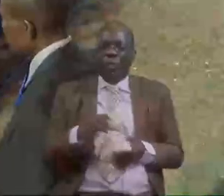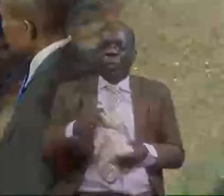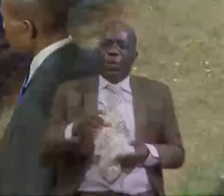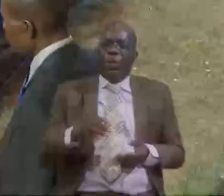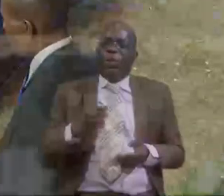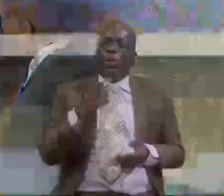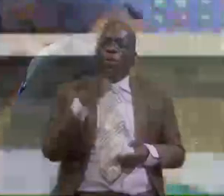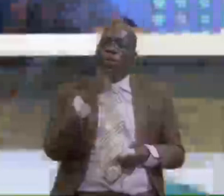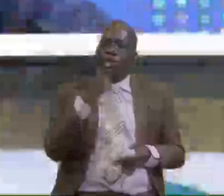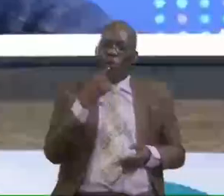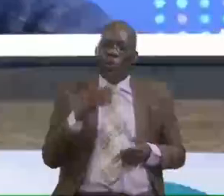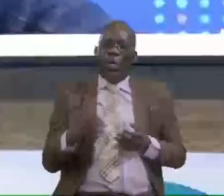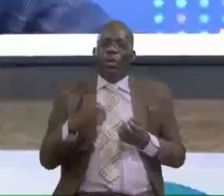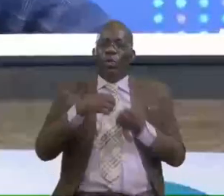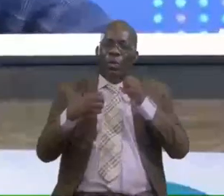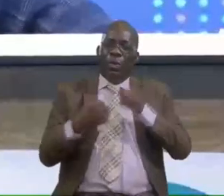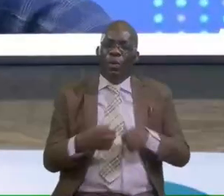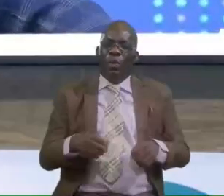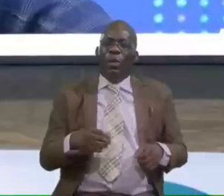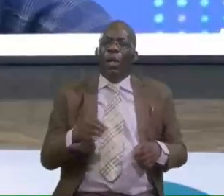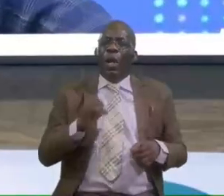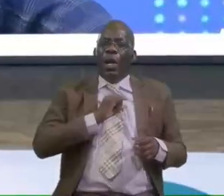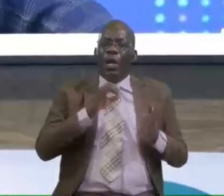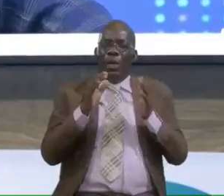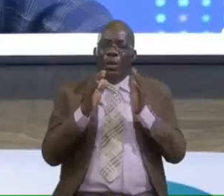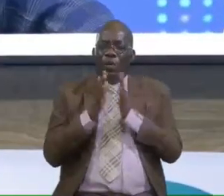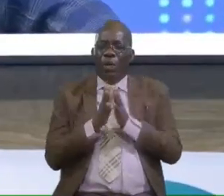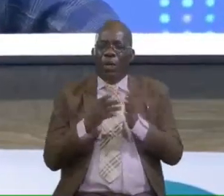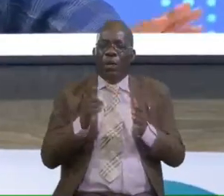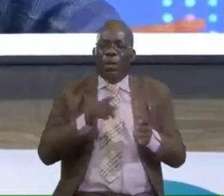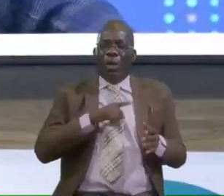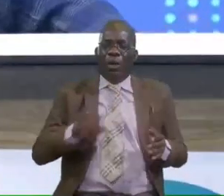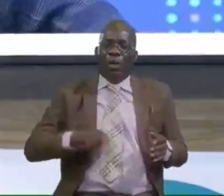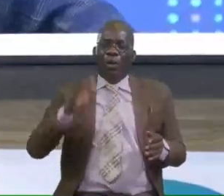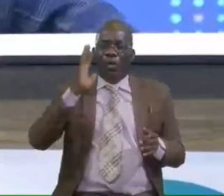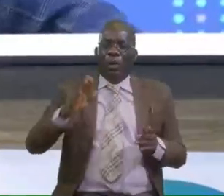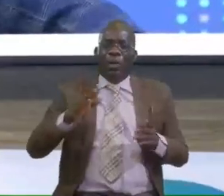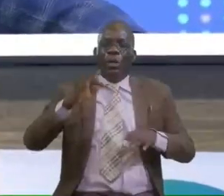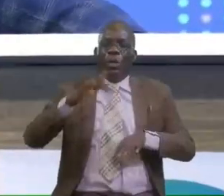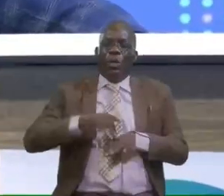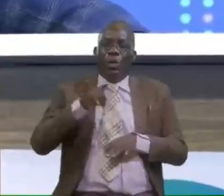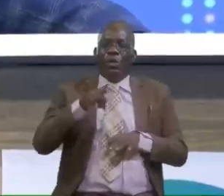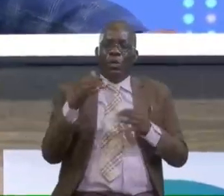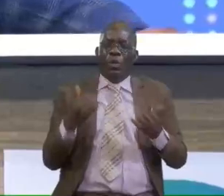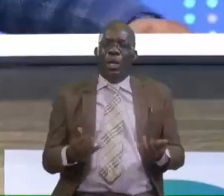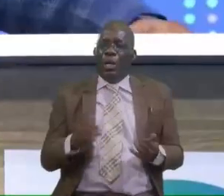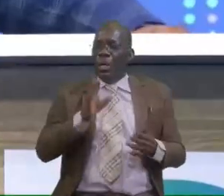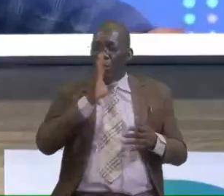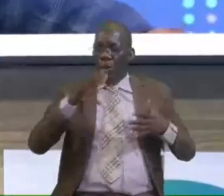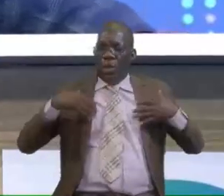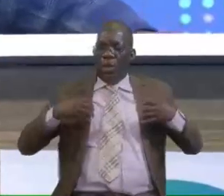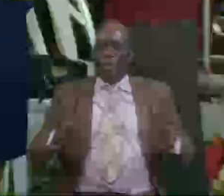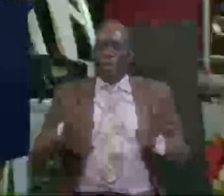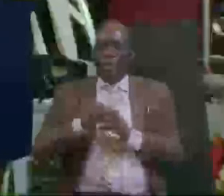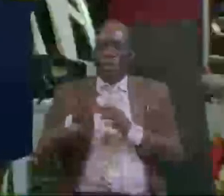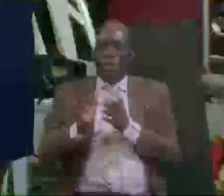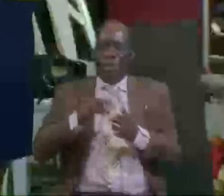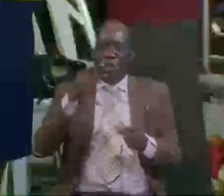Diabète type 1, type 2, je prie que Dieu vous touche maintenant. Sois guéri au nom